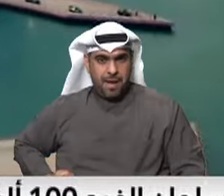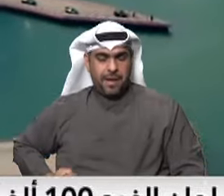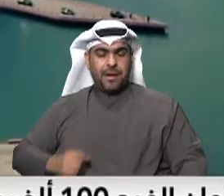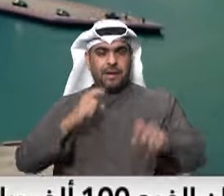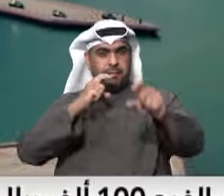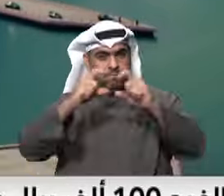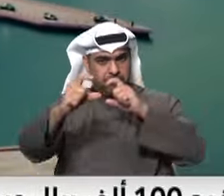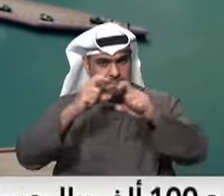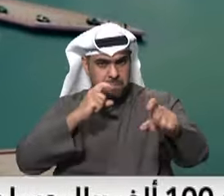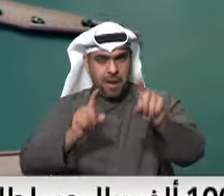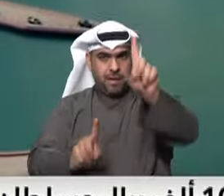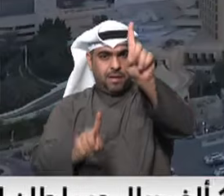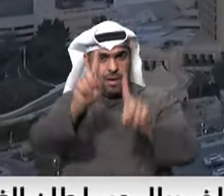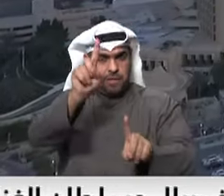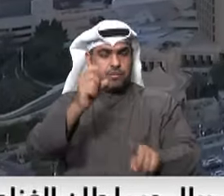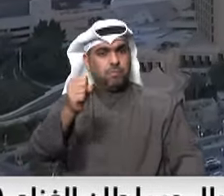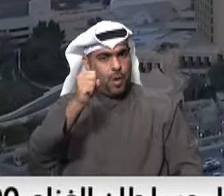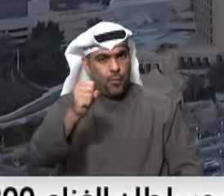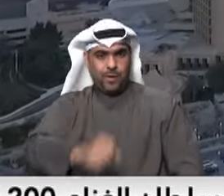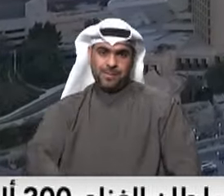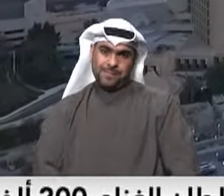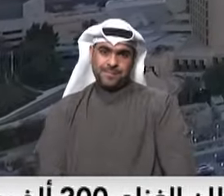قويه ذات جوده عاليه